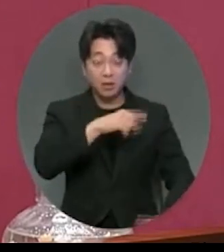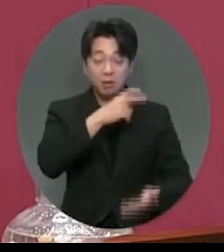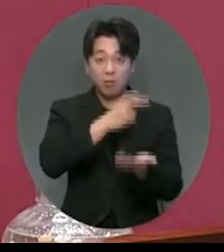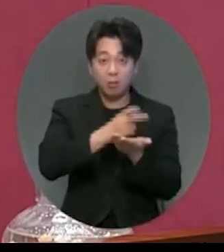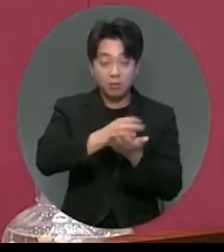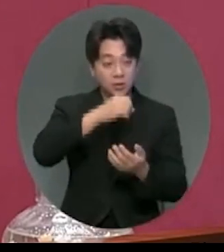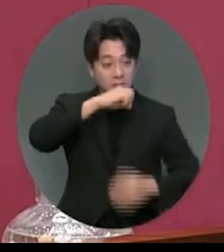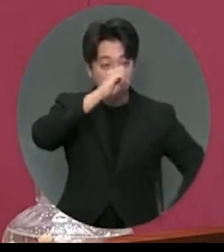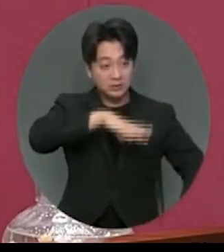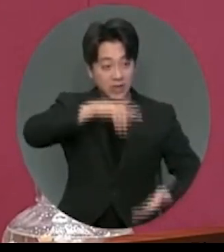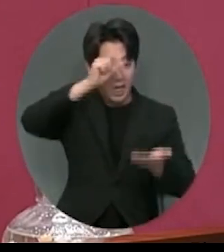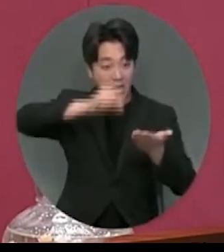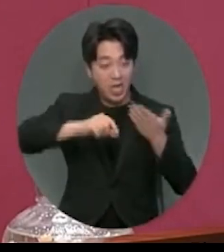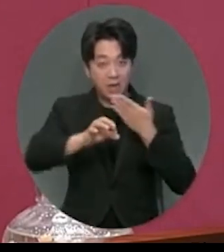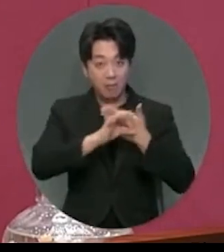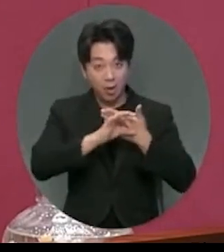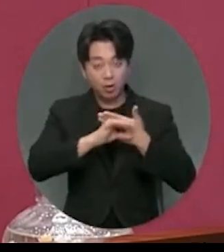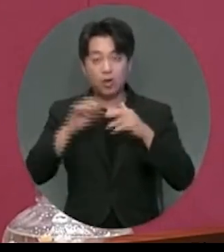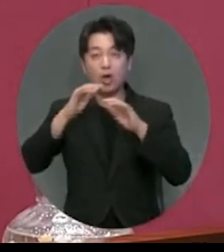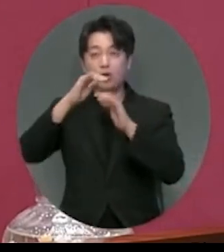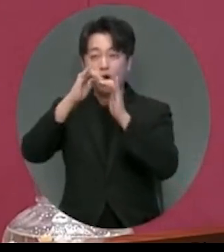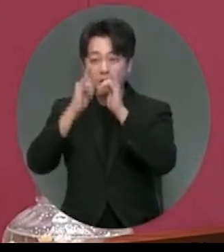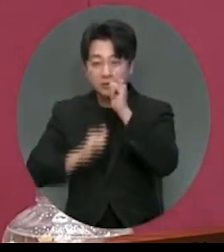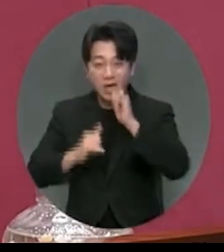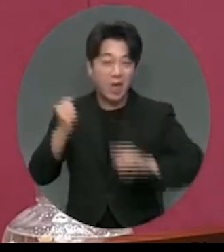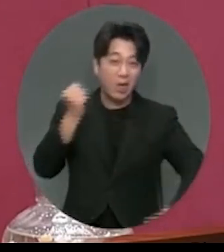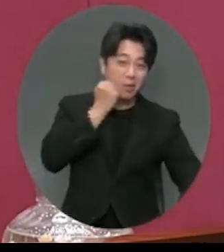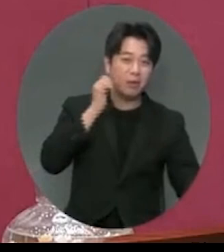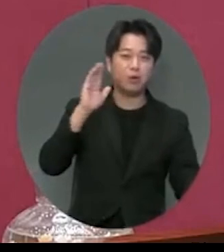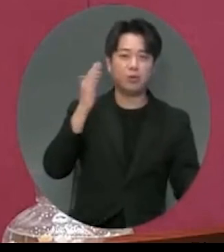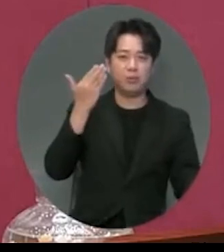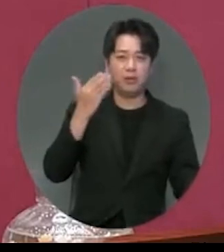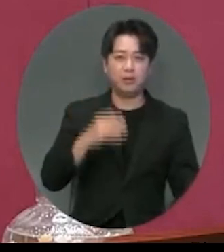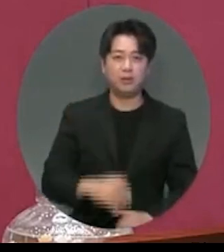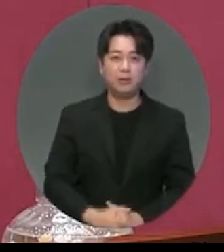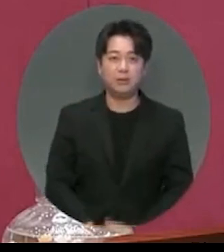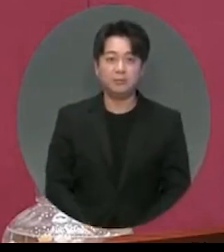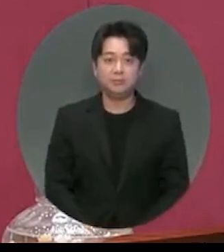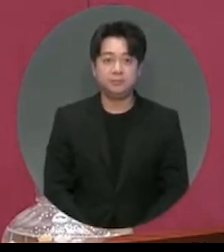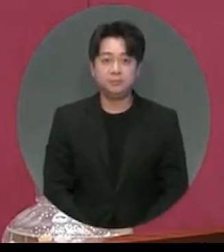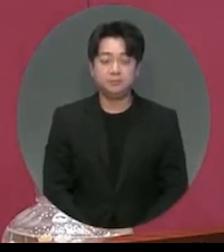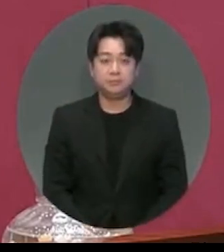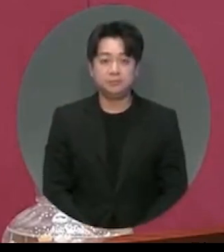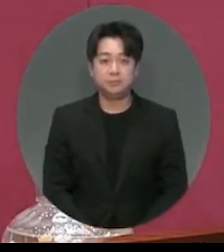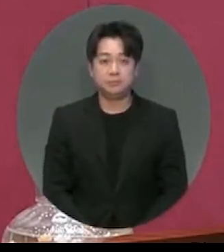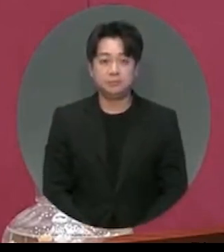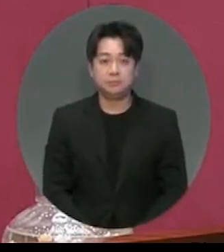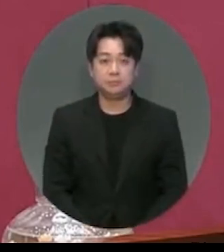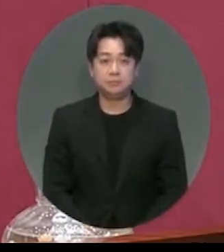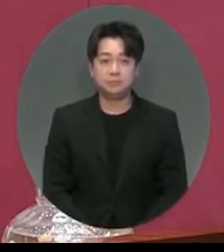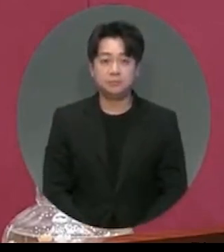심판은 칼이 되어서 돌아올 것입니다. 안 부럽습니다. 이 안을 부결시켜.